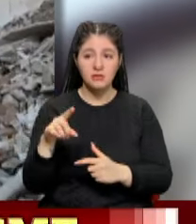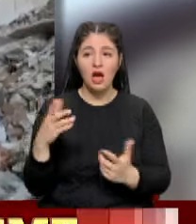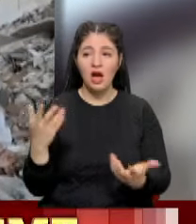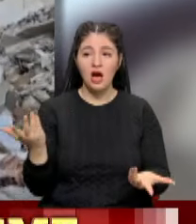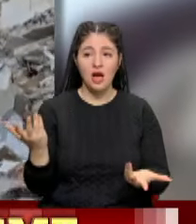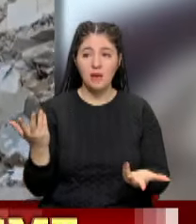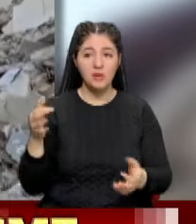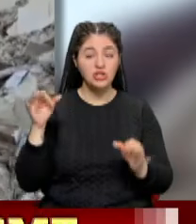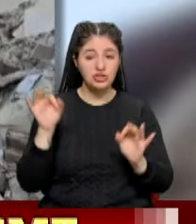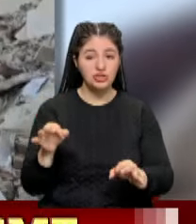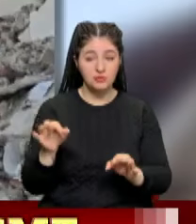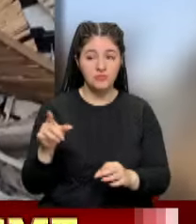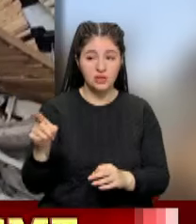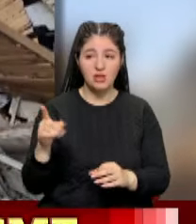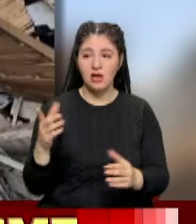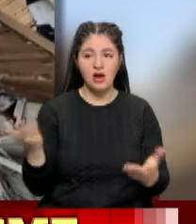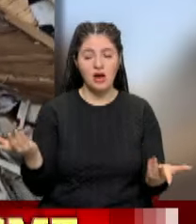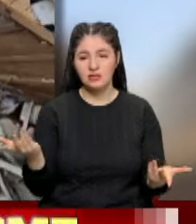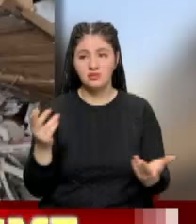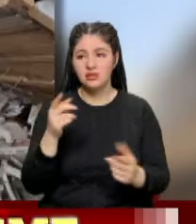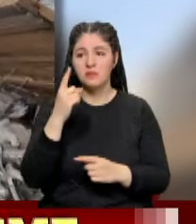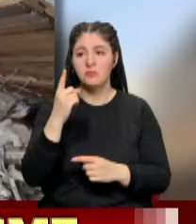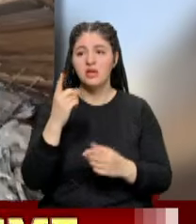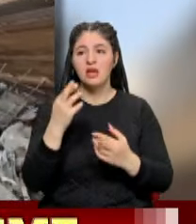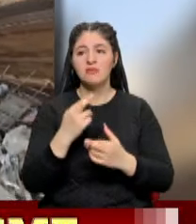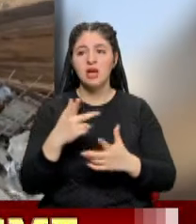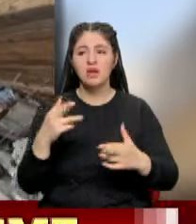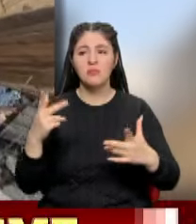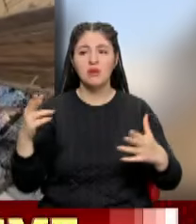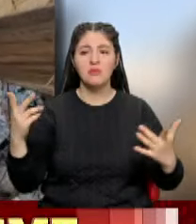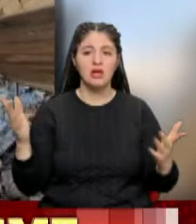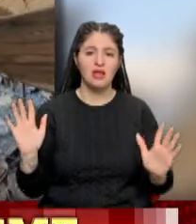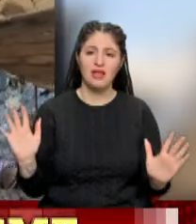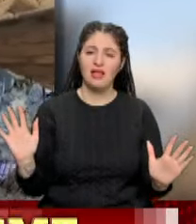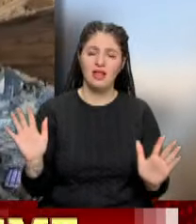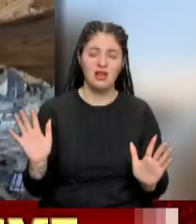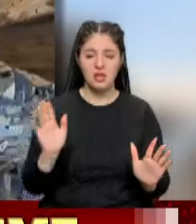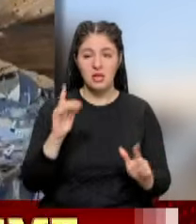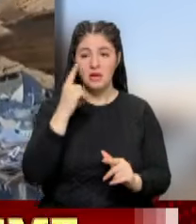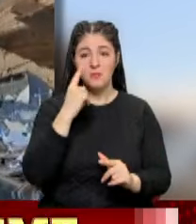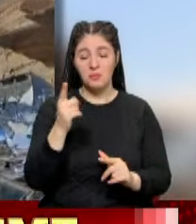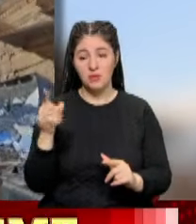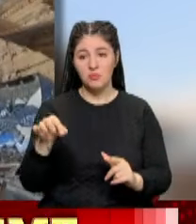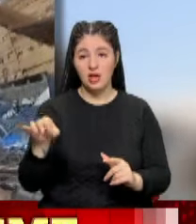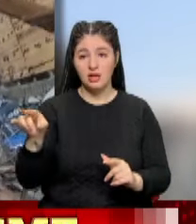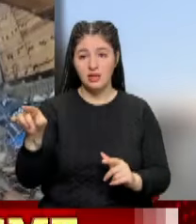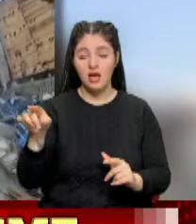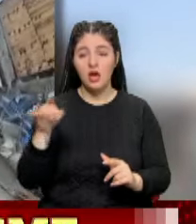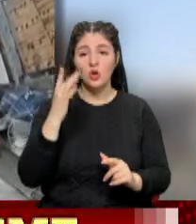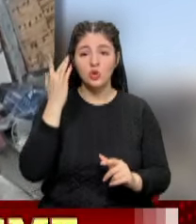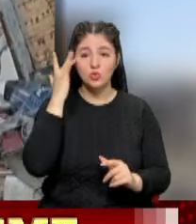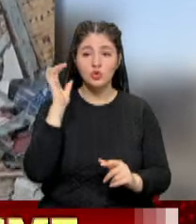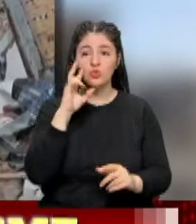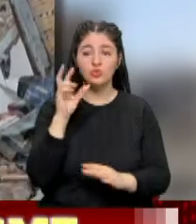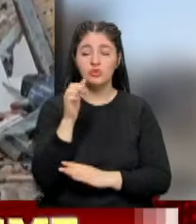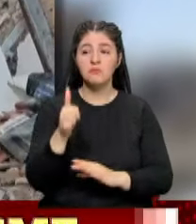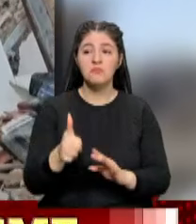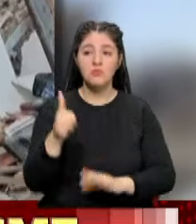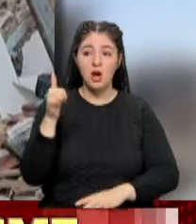Ama şimdi artık birer harabeden ibaretler. Bakıyoruz burada Kültür ve